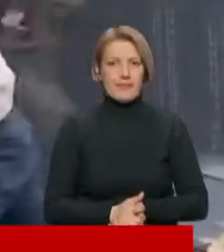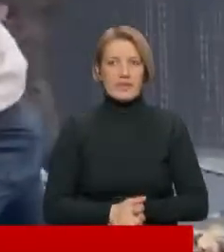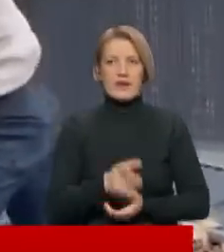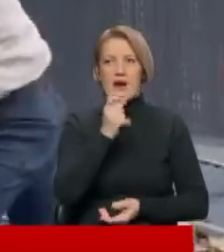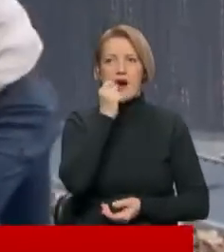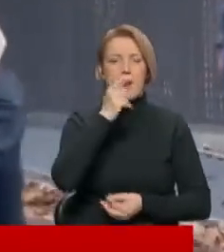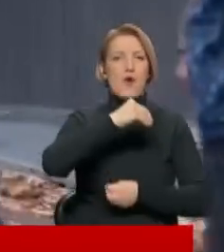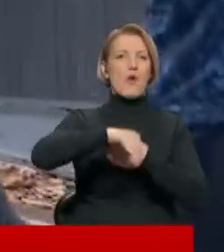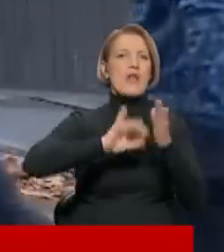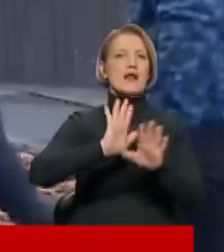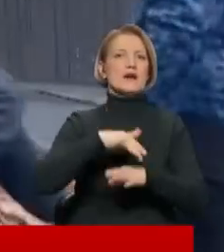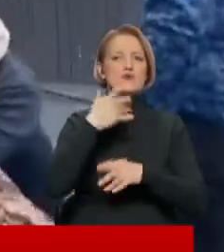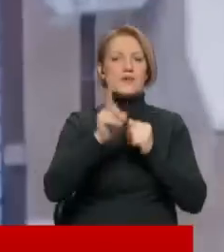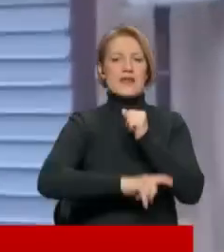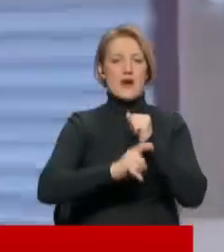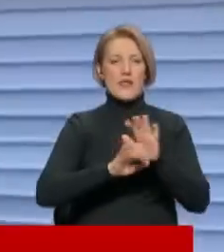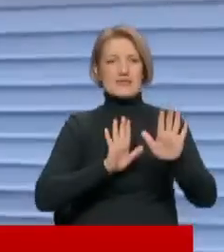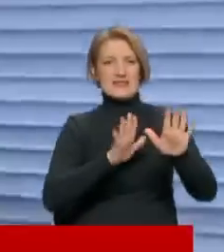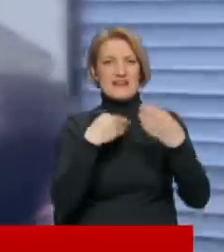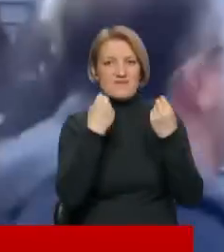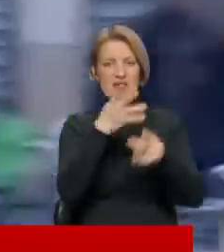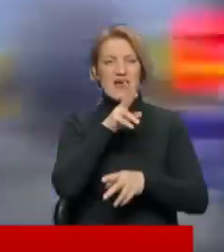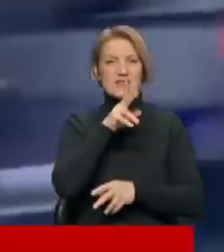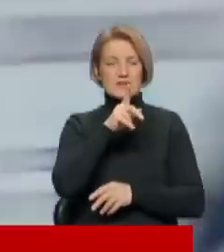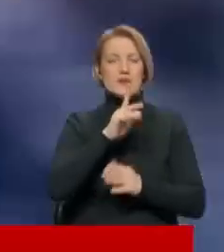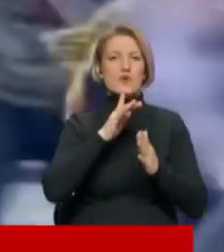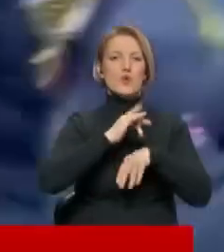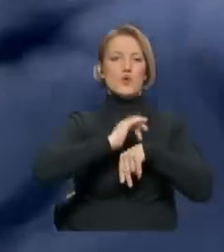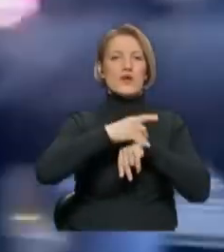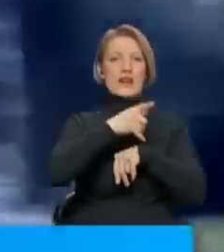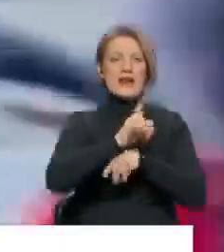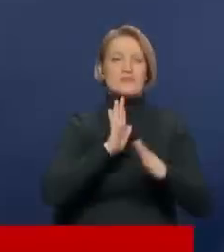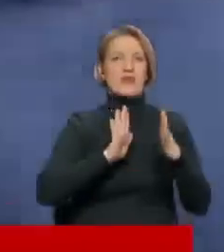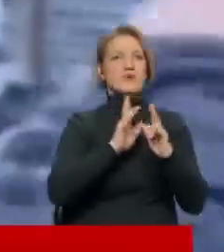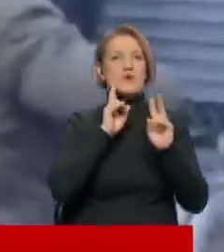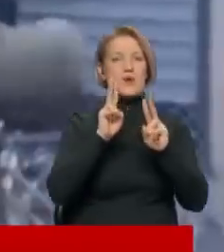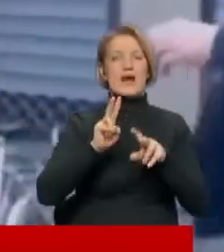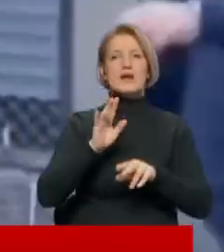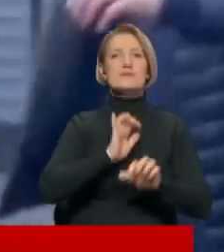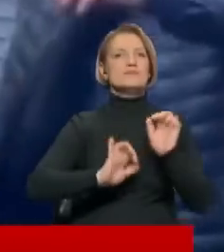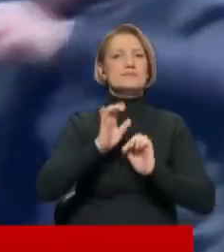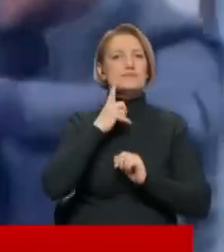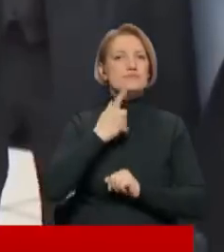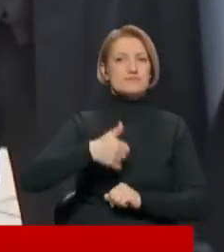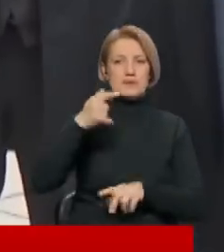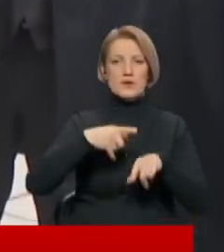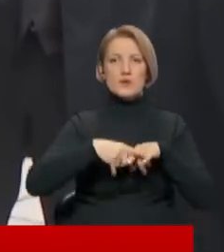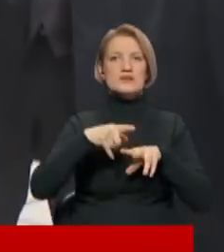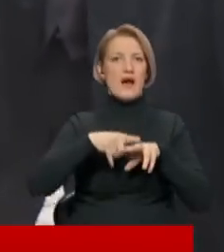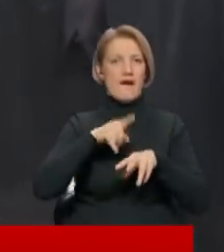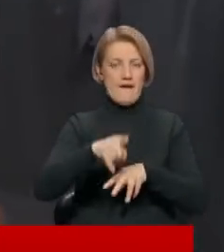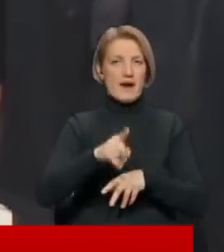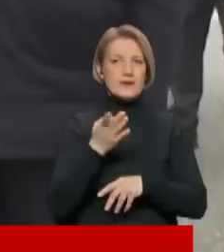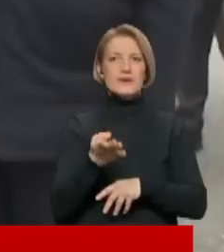Ankara olaylar sonrası terörü destek veren ülkelere tepki gösterdi Milli Savunma Bakanı Hulusi Akar Suriye sınır hattındaki incelemeleri